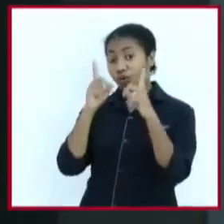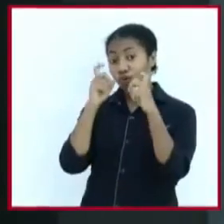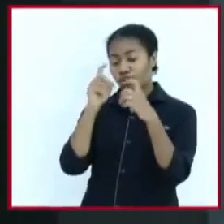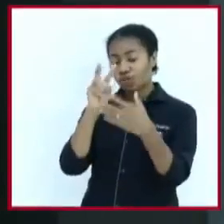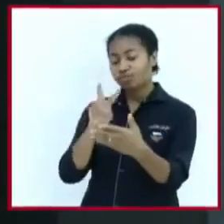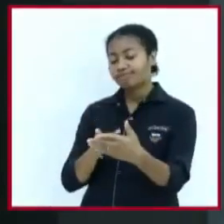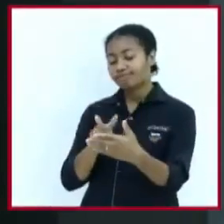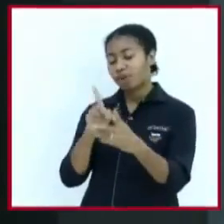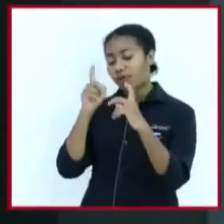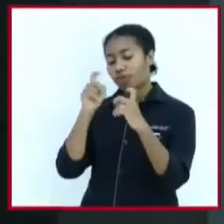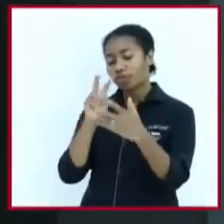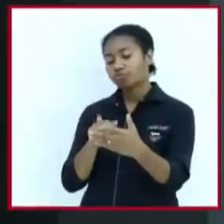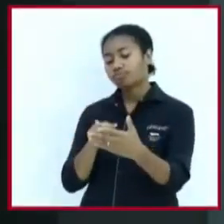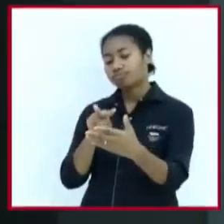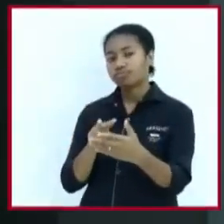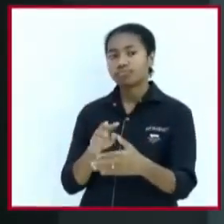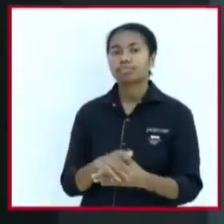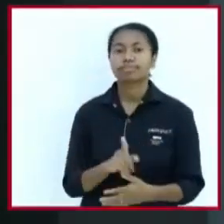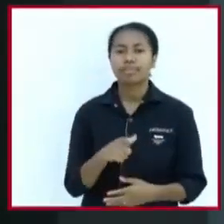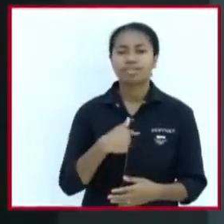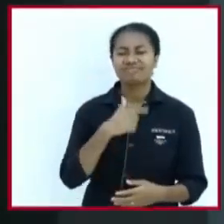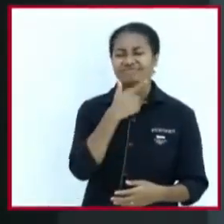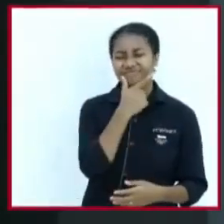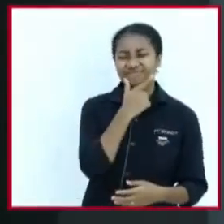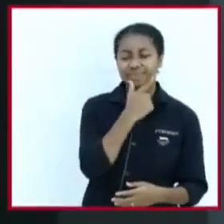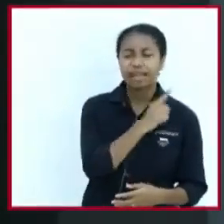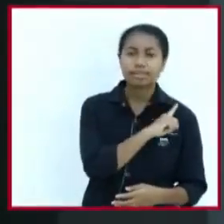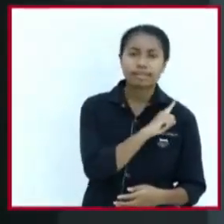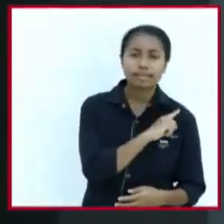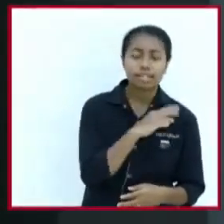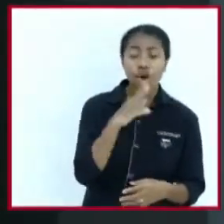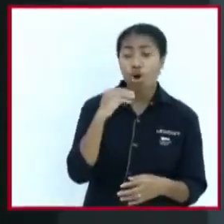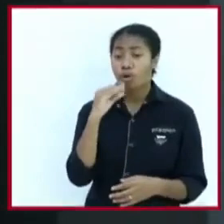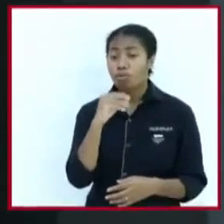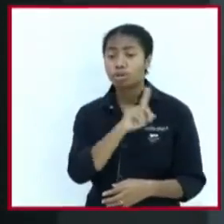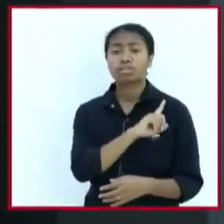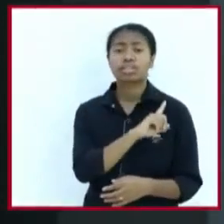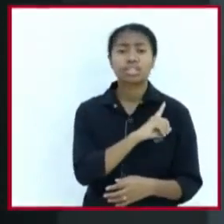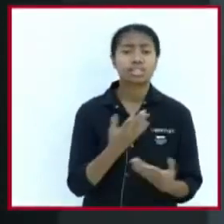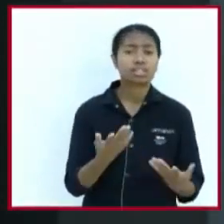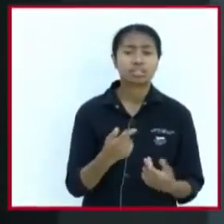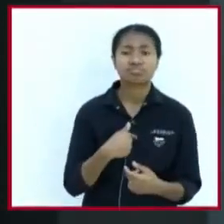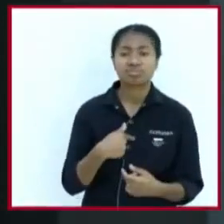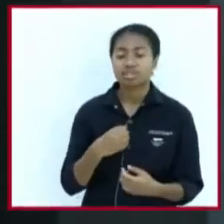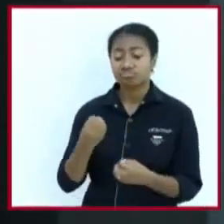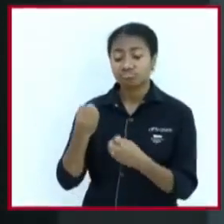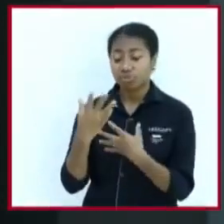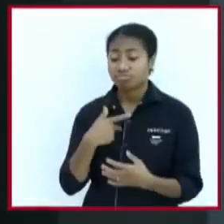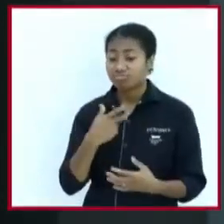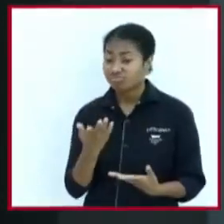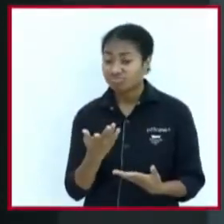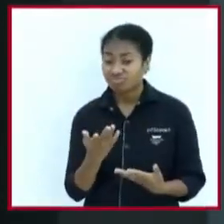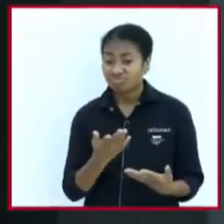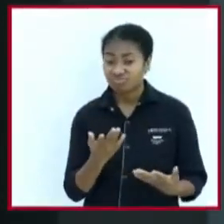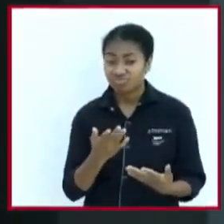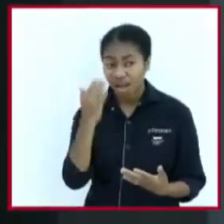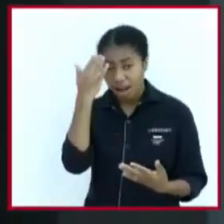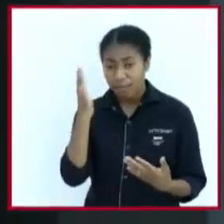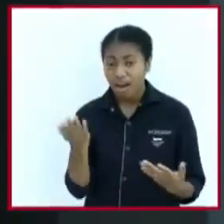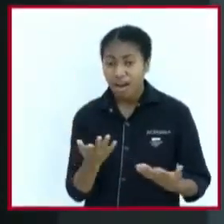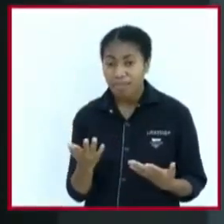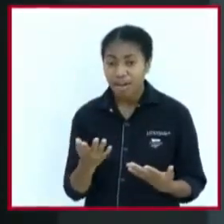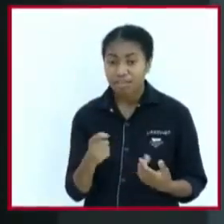kalau kangen dia lihat foto senyum-senyum sendiri ngomong-ngomong sendiri apa kabar Duck ya ah Hai